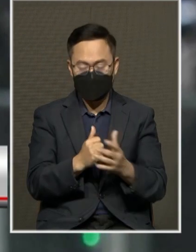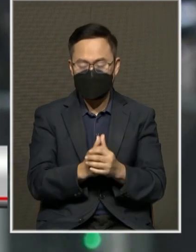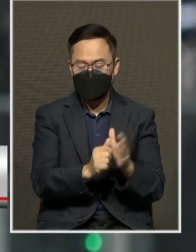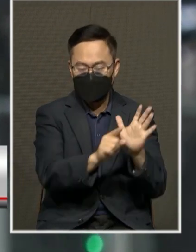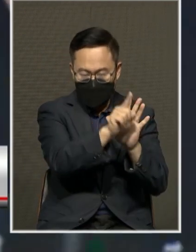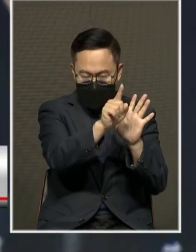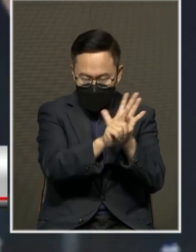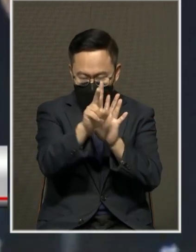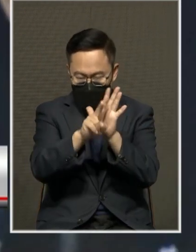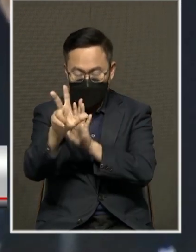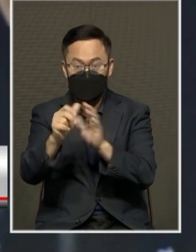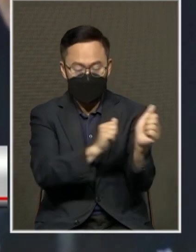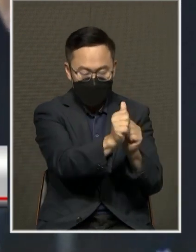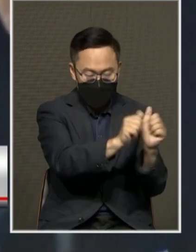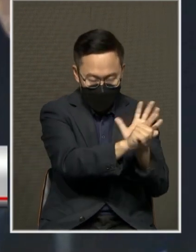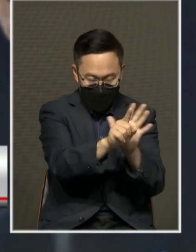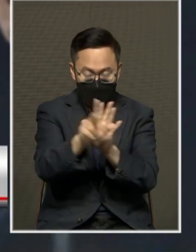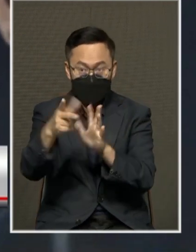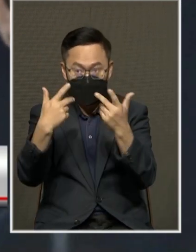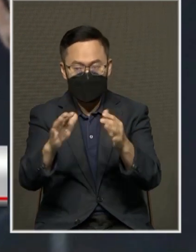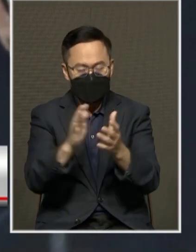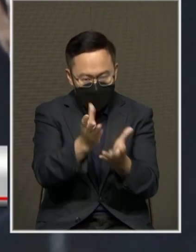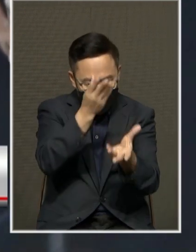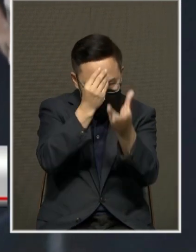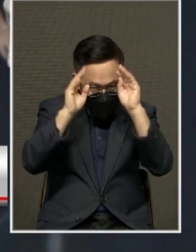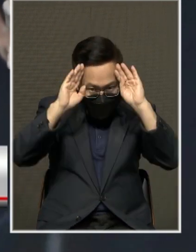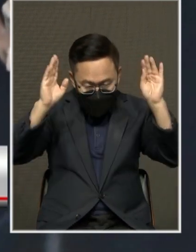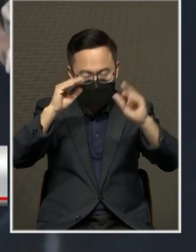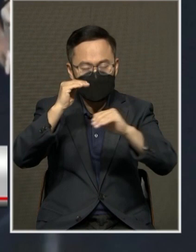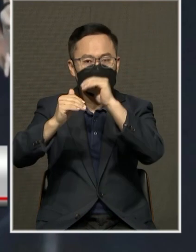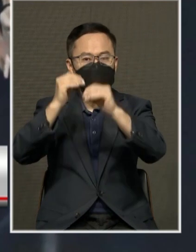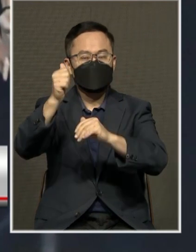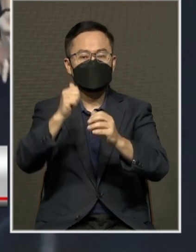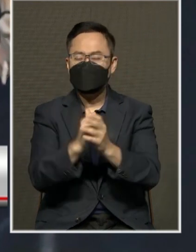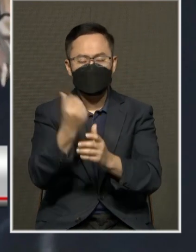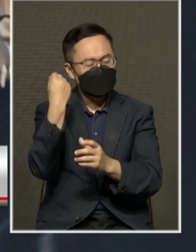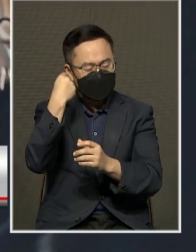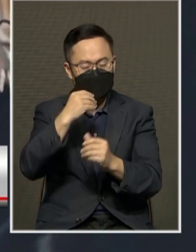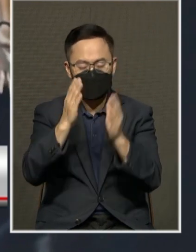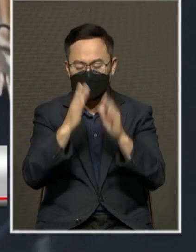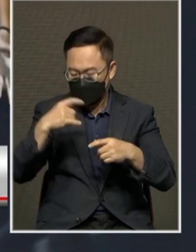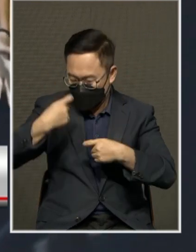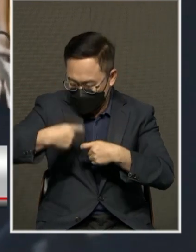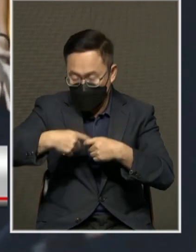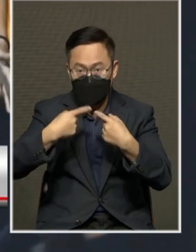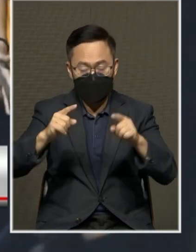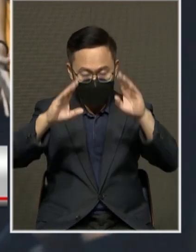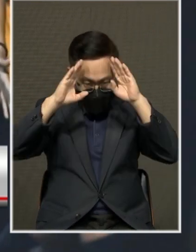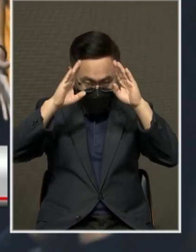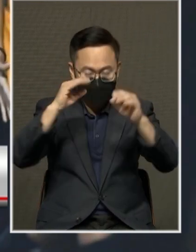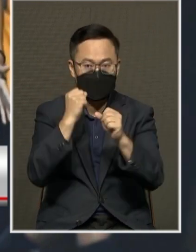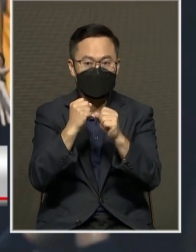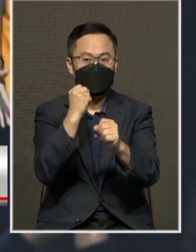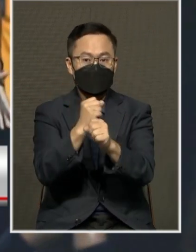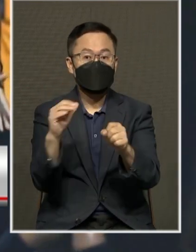นรู้คู่ต่อสู้แล้วก็มีการพัฒนาอย่างต่อเนื่องนะครับทุกเกมเนี่ยยากเสมอทำให้ต้องตั้งใจในทุกๆเกมครับแน่นอนว่าเกมต่อ